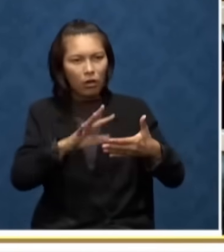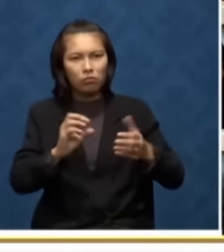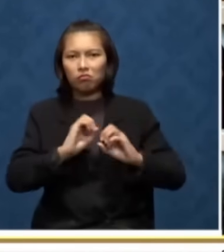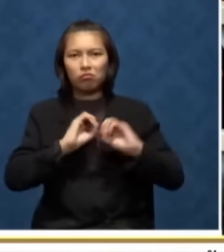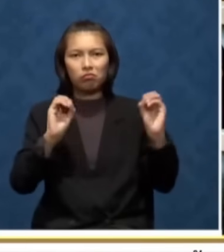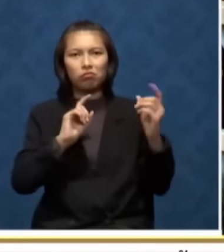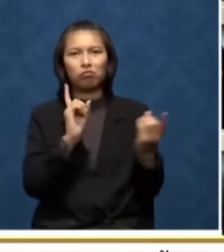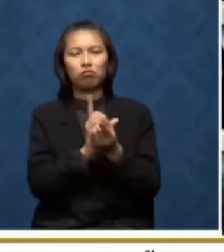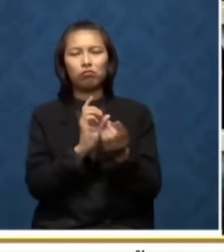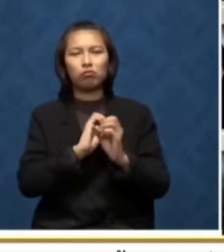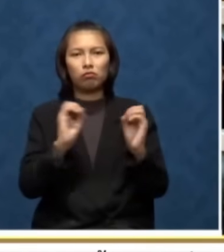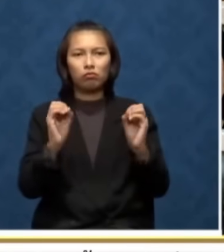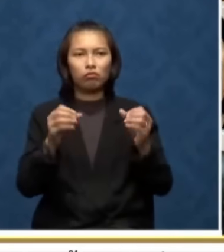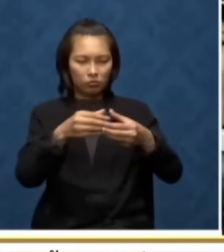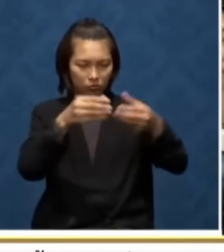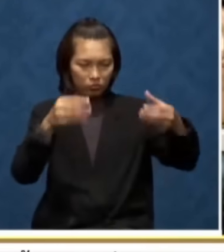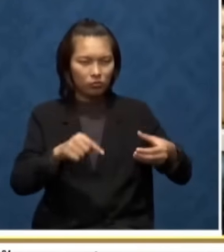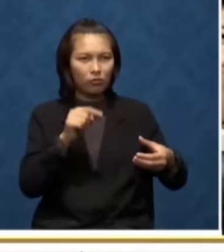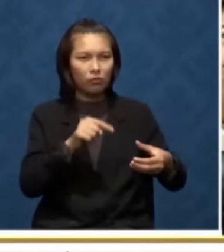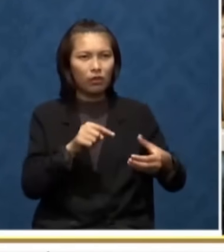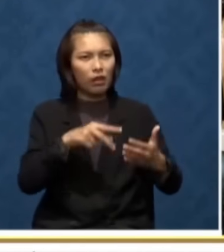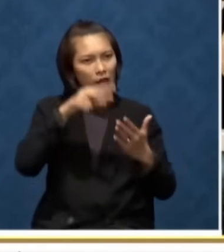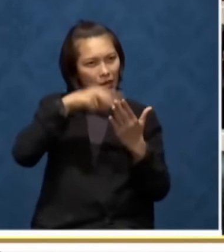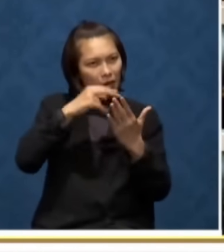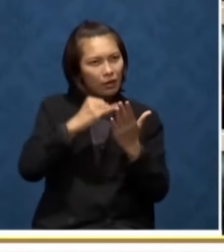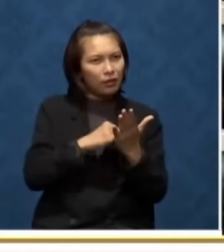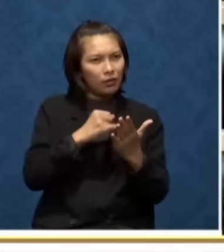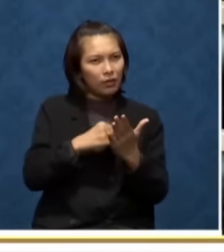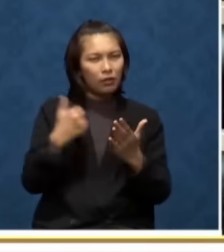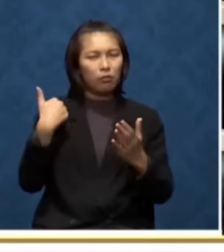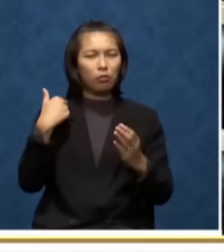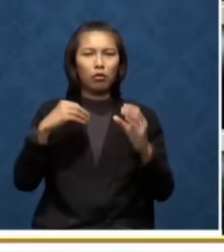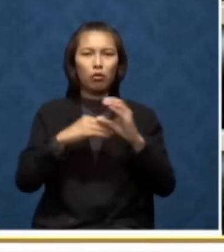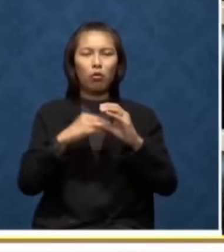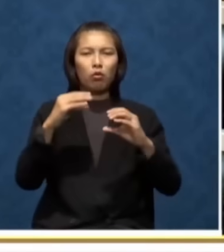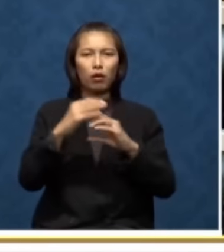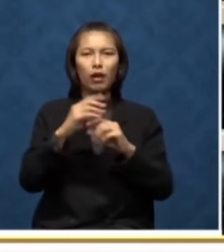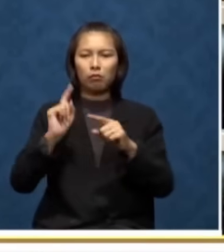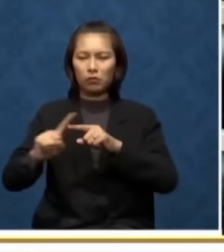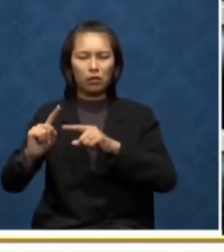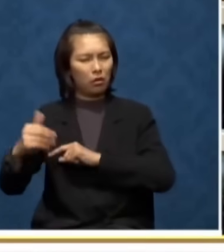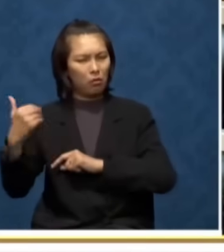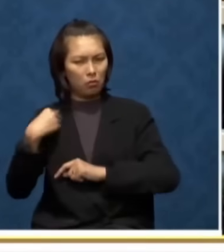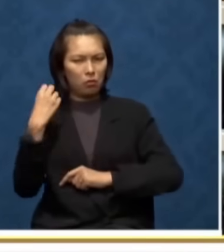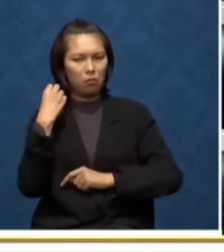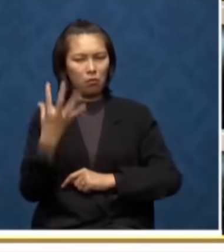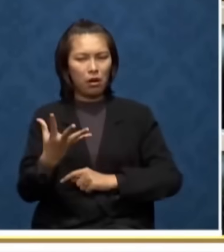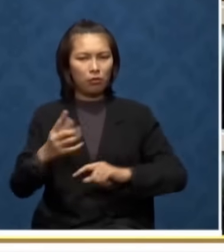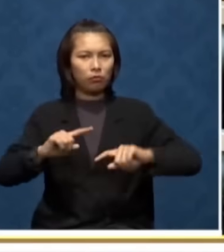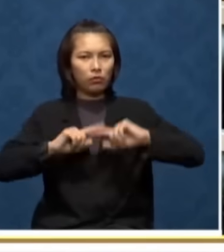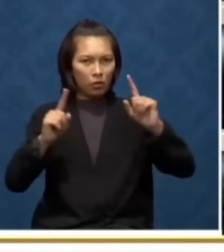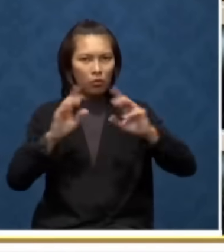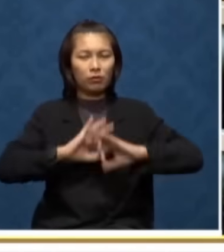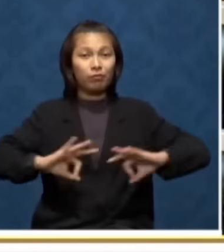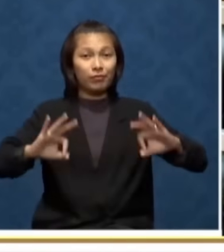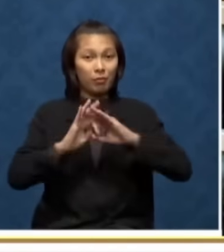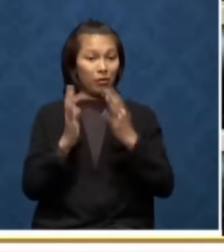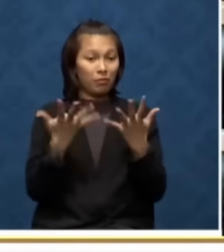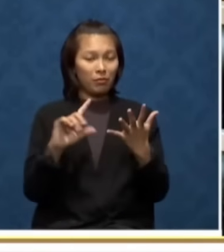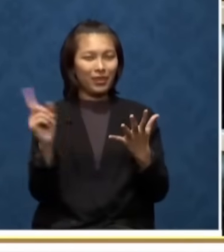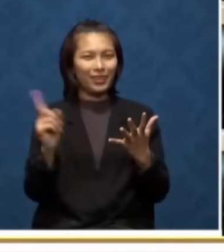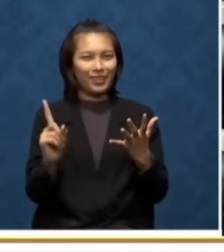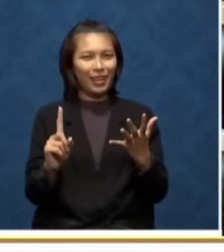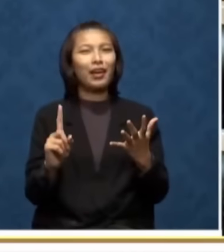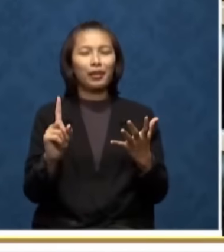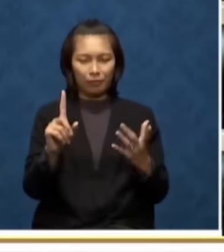บอกว่ารายงานฉบับนี้นะคะอ่านง่ายมีโครงการที่หลากหลายแต่สิ่งที่ไม่มีคือตัว